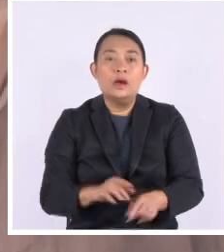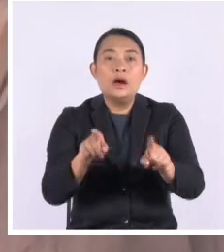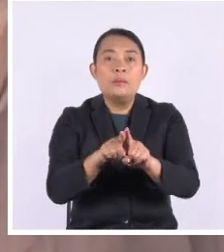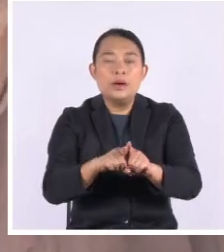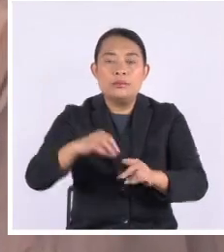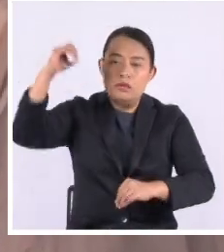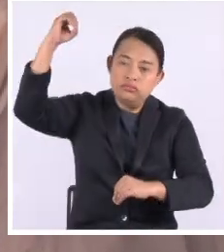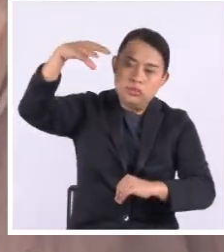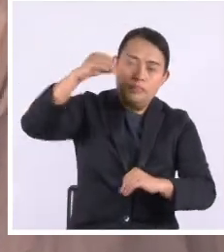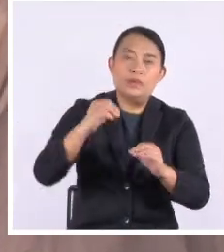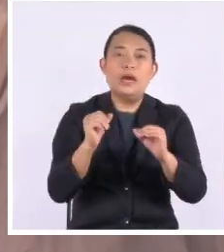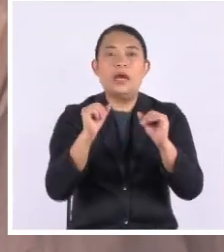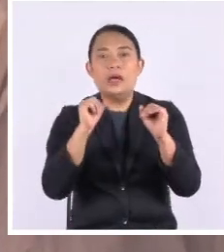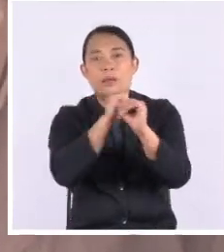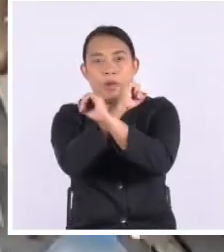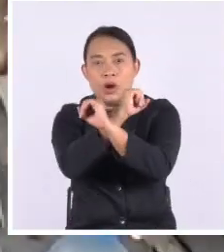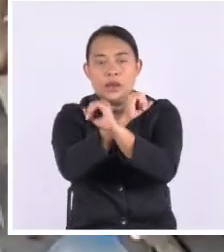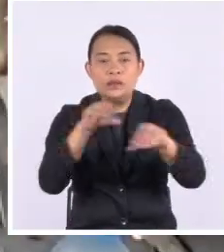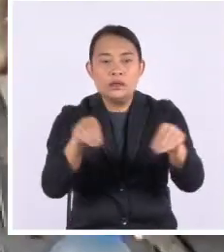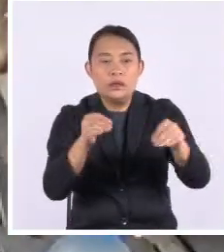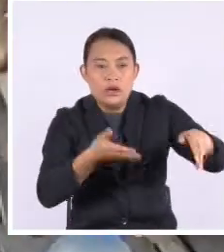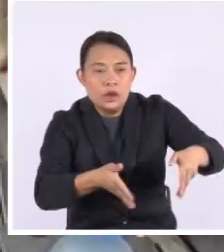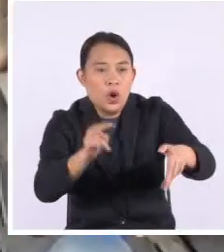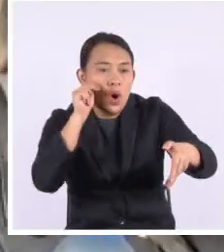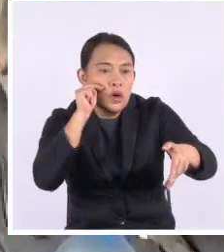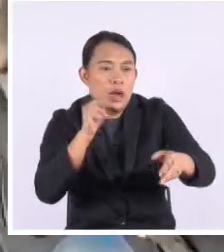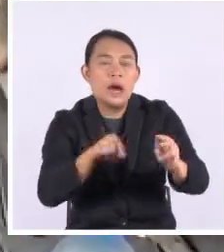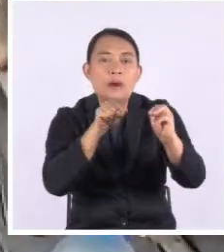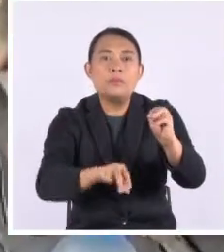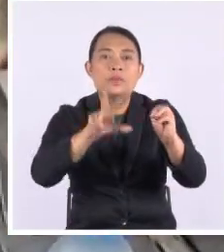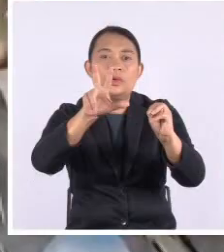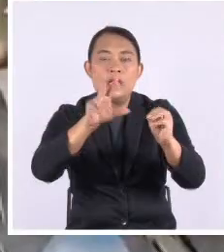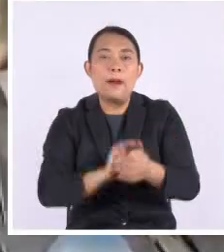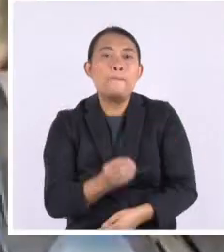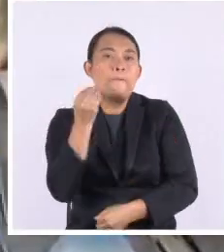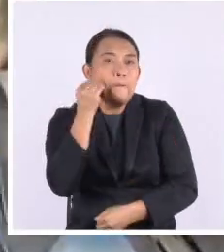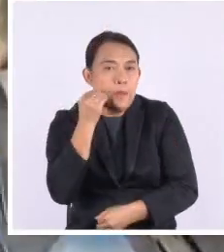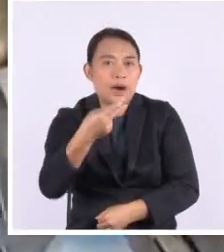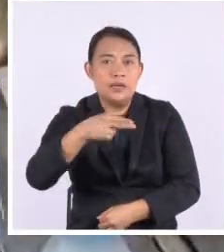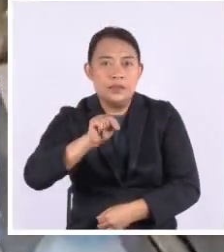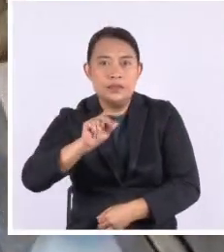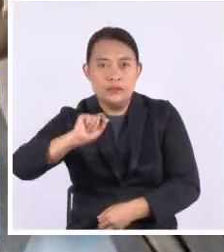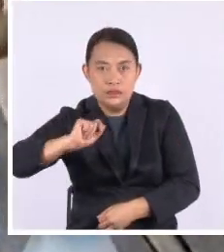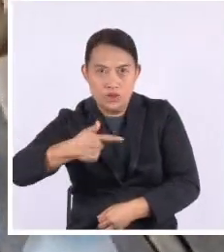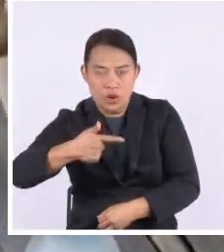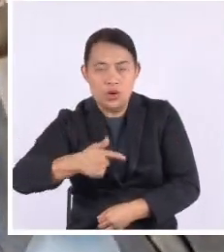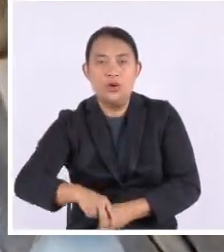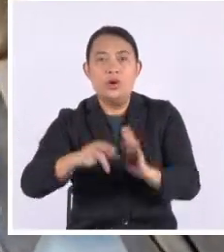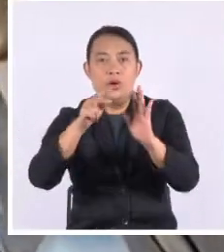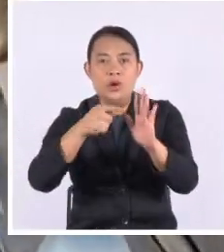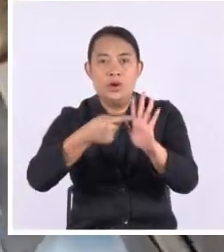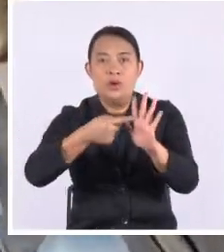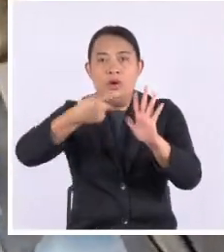คะอยู่ริมคลองชลประทานหมู่3บ้านหนองเผาถ่านตำบลดอนขุนห้วยอำเภอชะอำจังหวัดเพชรบุ